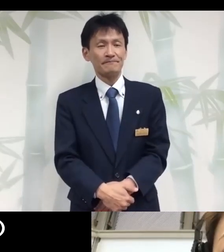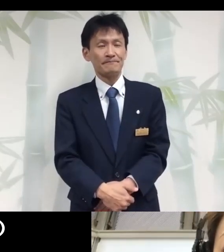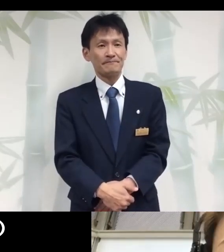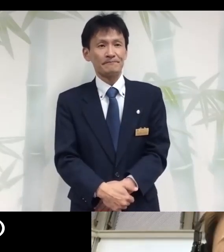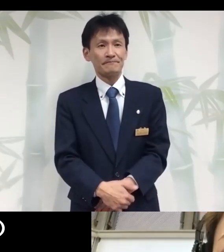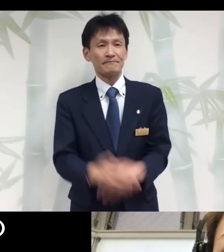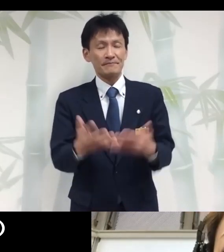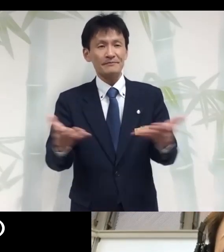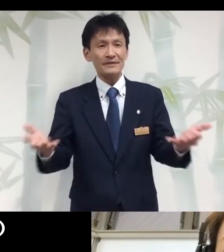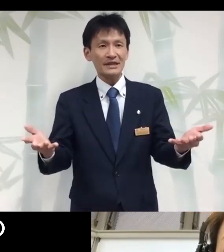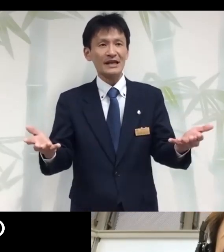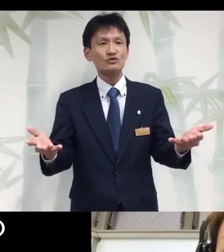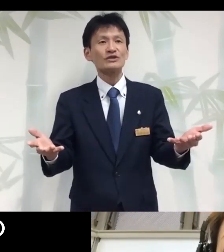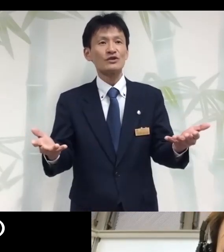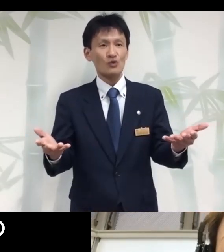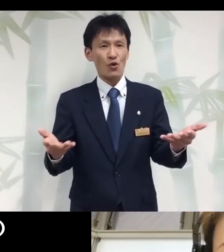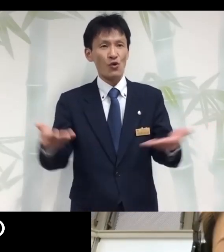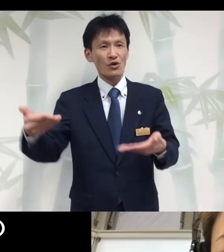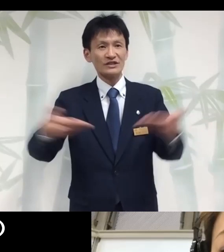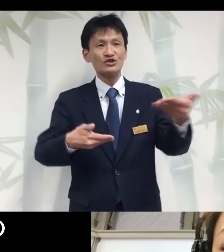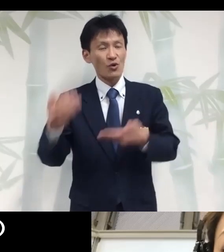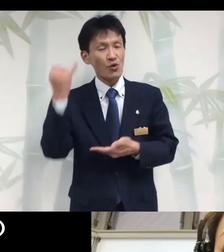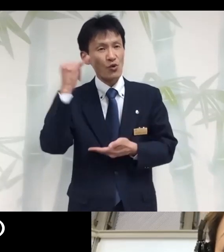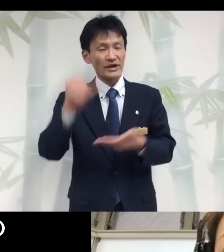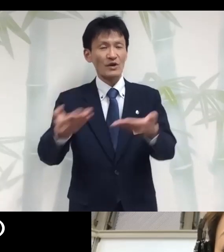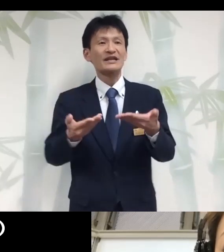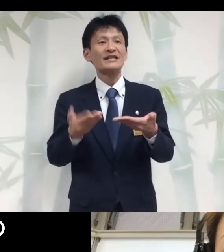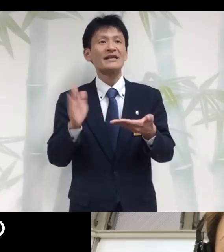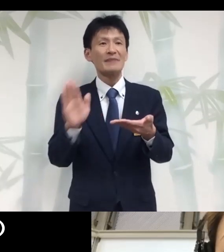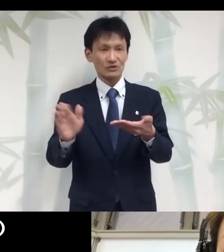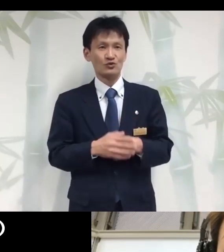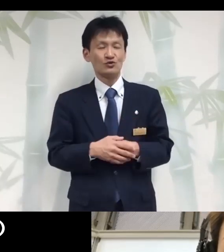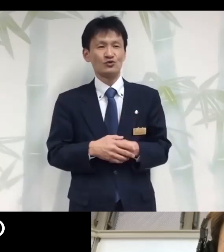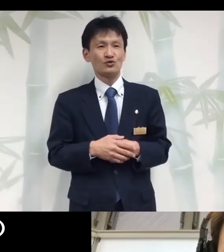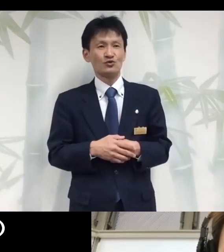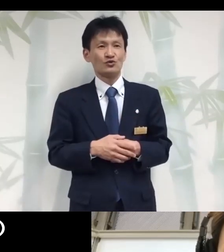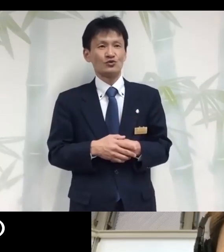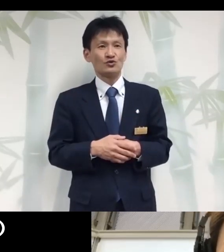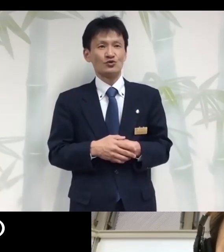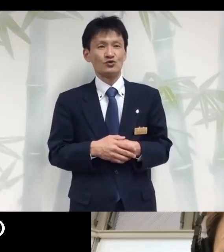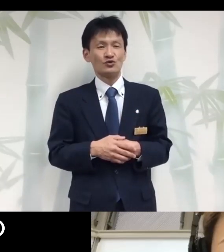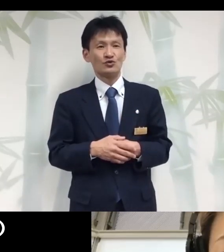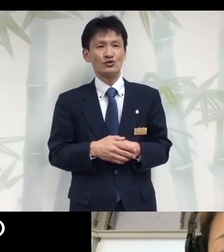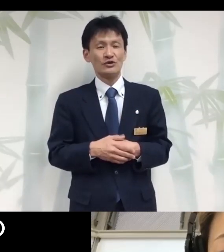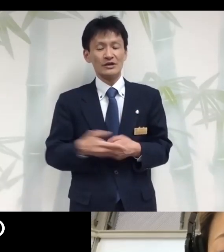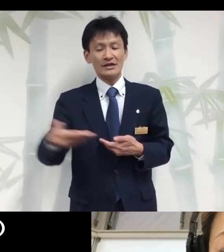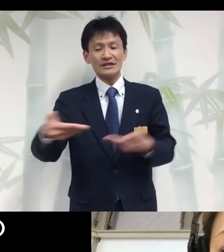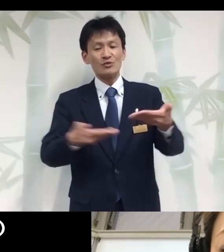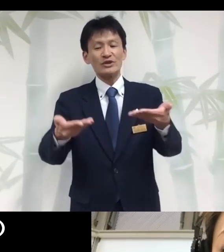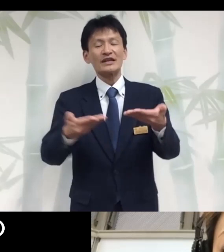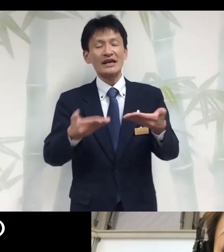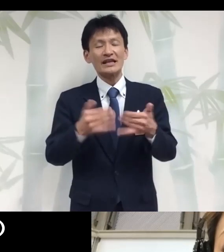ご質問ご意見をいただいております。ご意見ご質問をくださった皆様、本当にありがとうございました